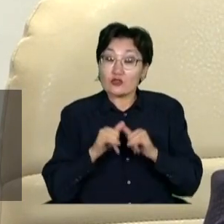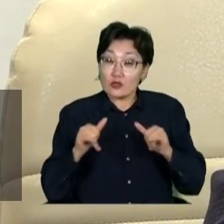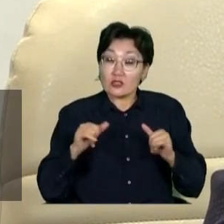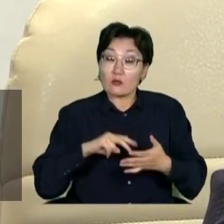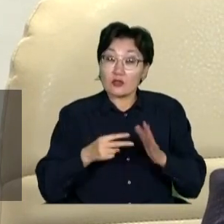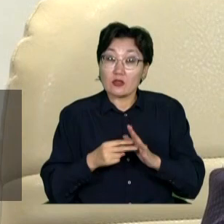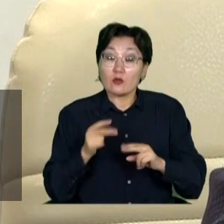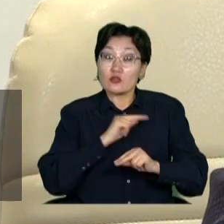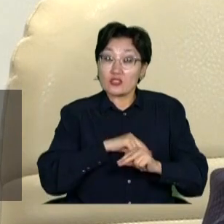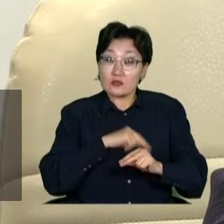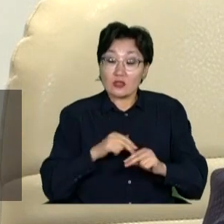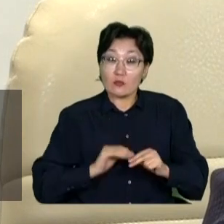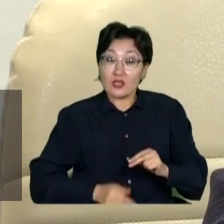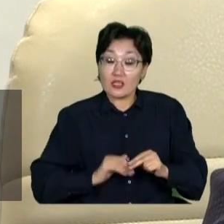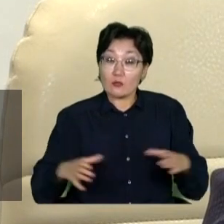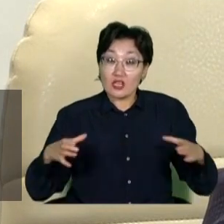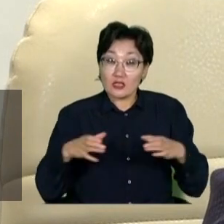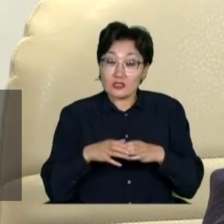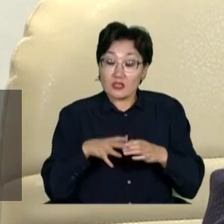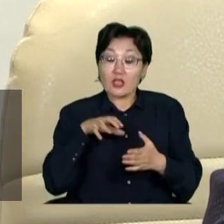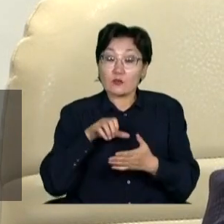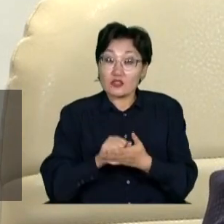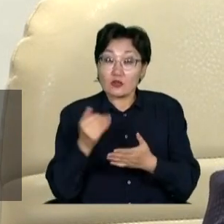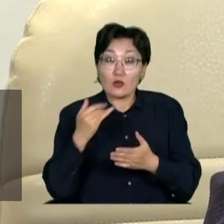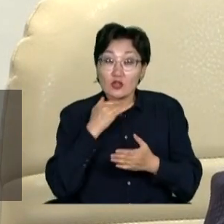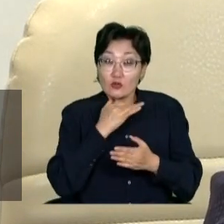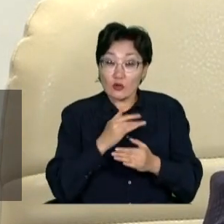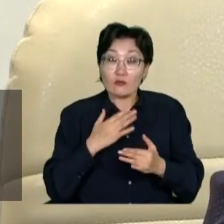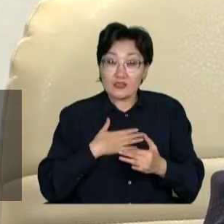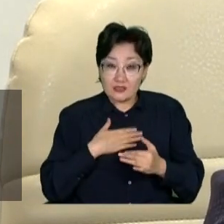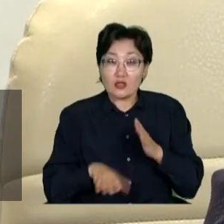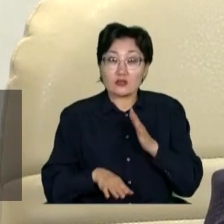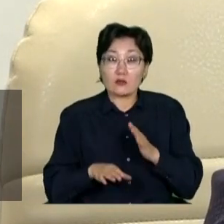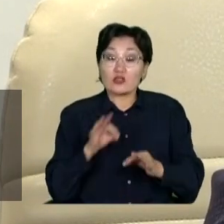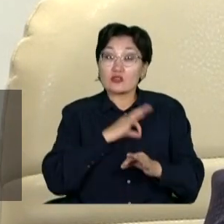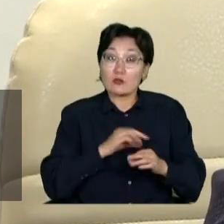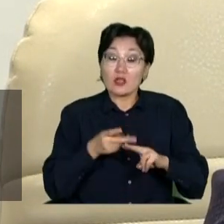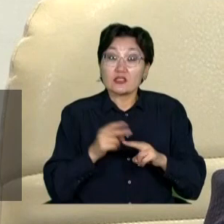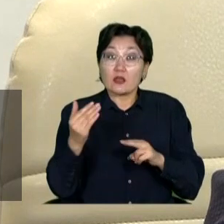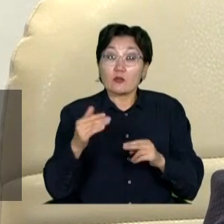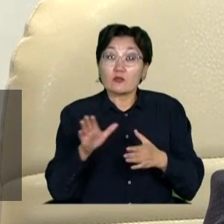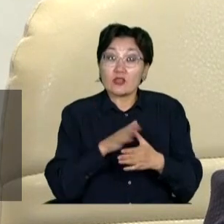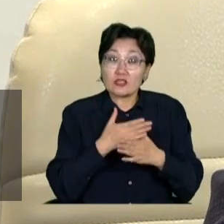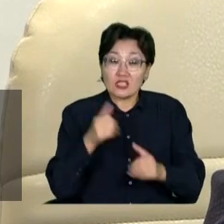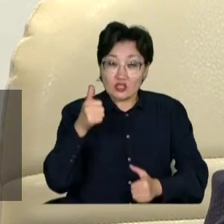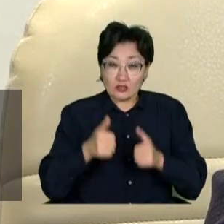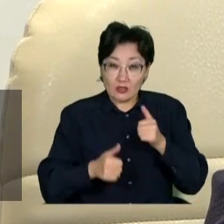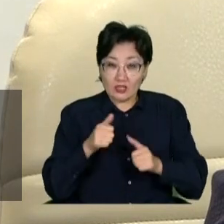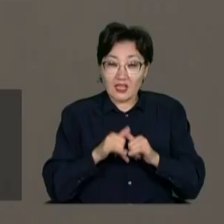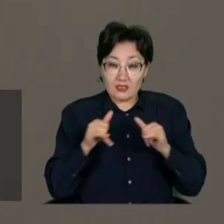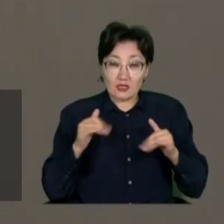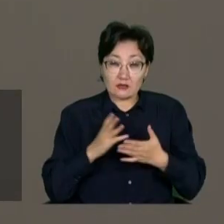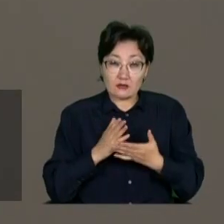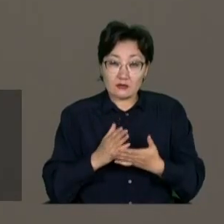Бұл жұмыстармен қазір жекеменшік компаниялар айналысады. Олардың көп болғаны бізге жақсы. Себебі бұл олардың арасындағы бәсекелестікті